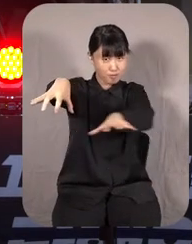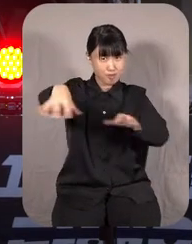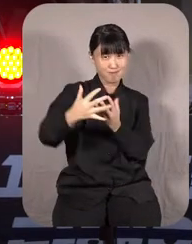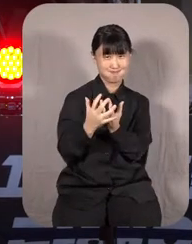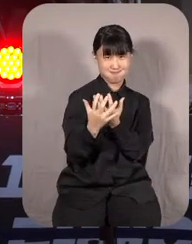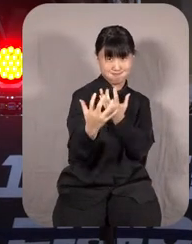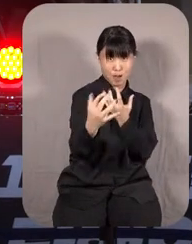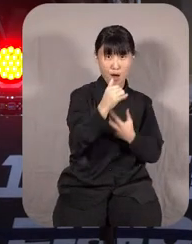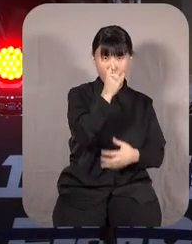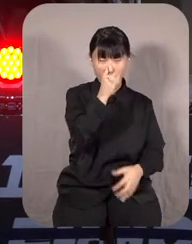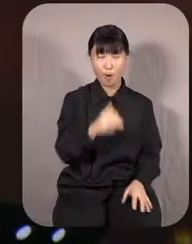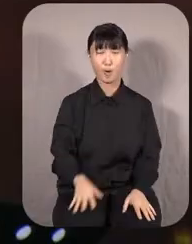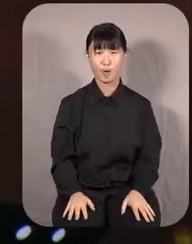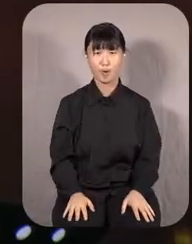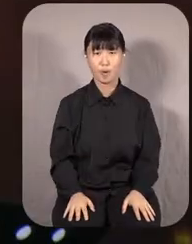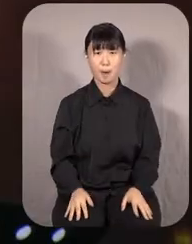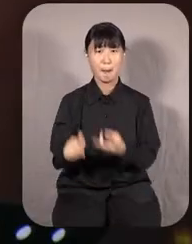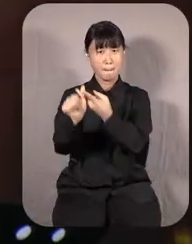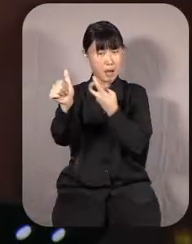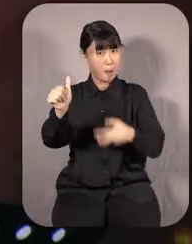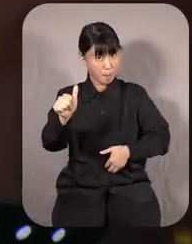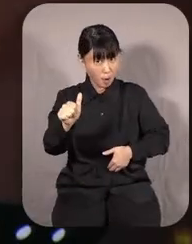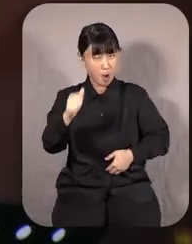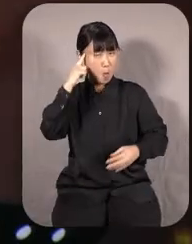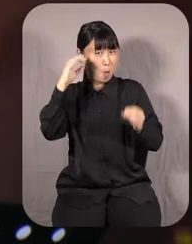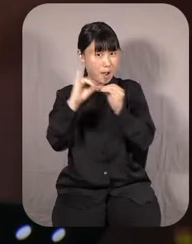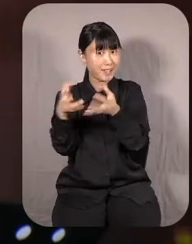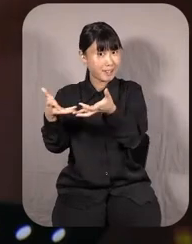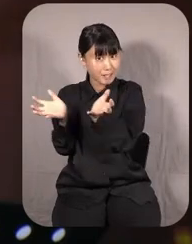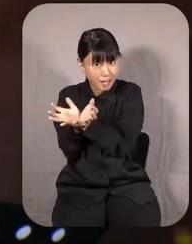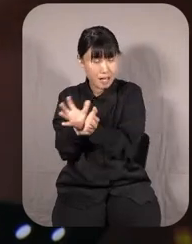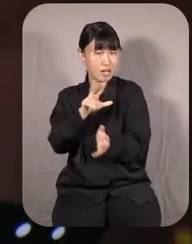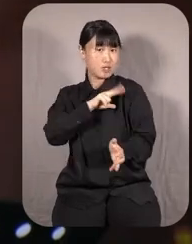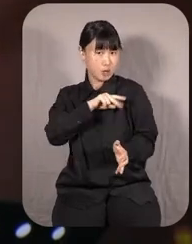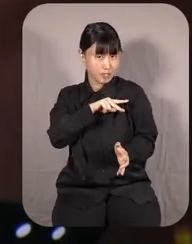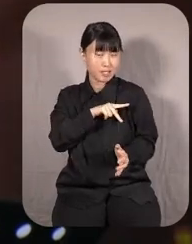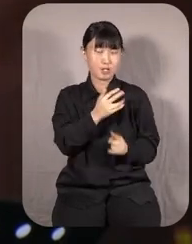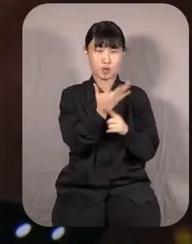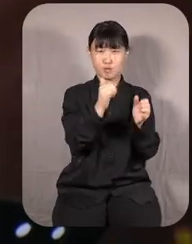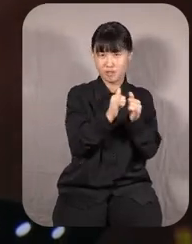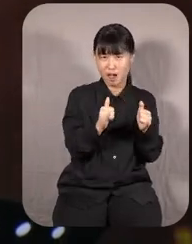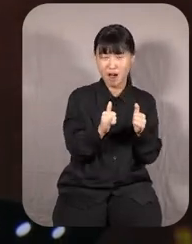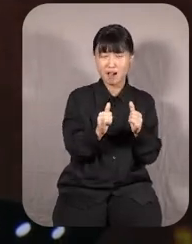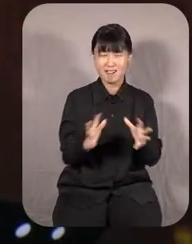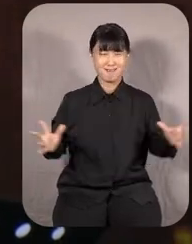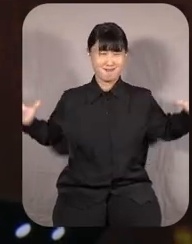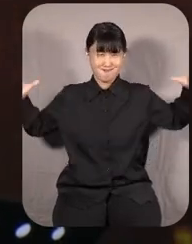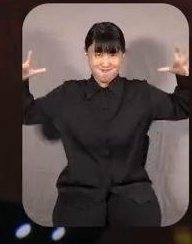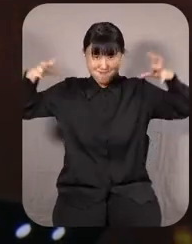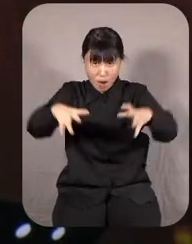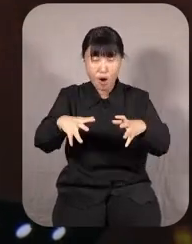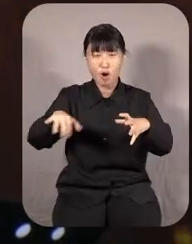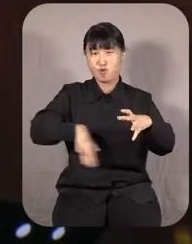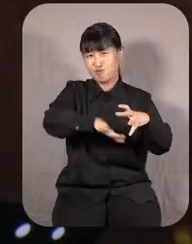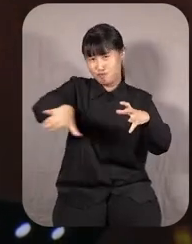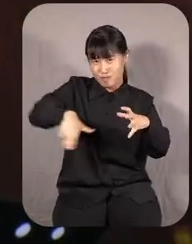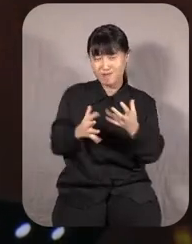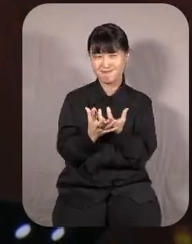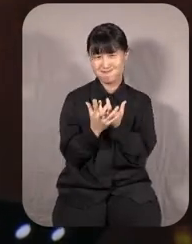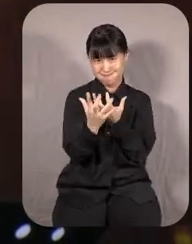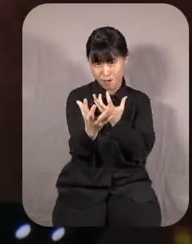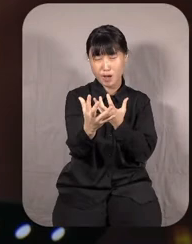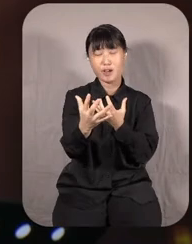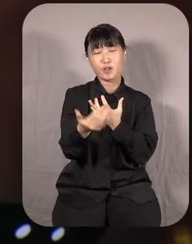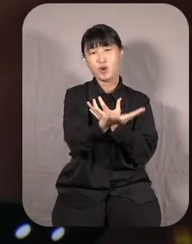탄핵에 동의한 모든 정당, 당체, 정치인, 촛불시민들의 대대적인 참여를 요청드립니다.